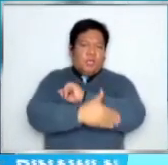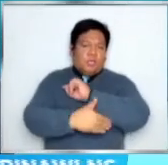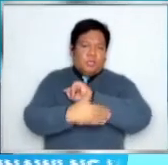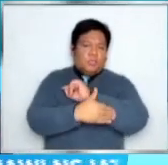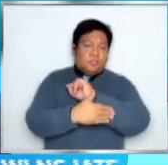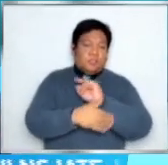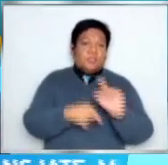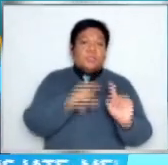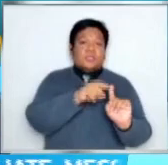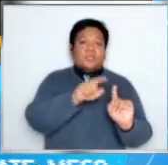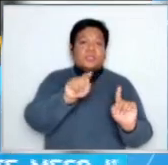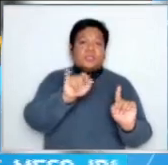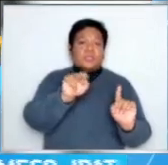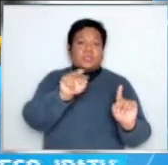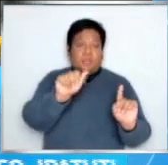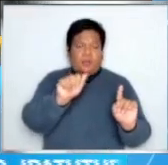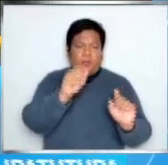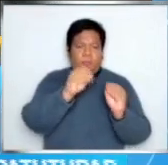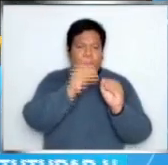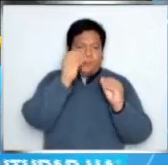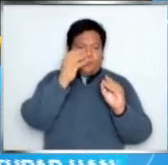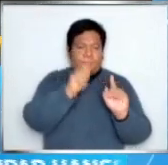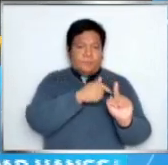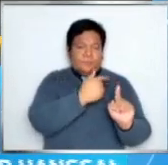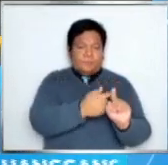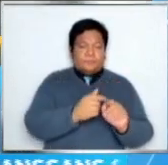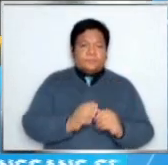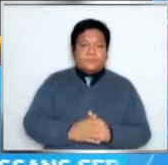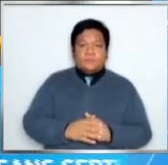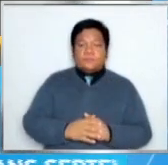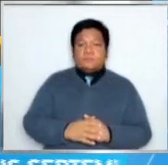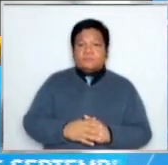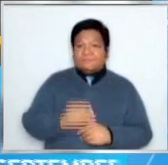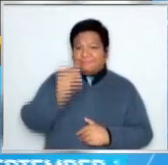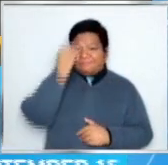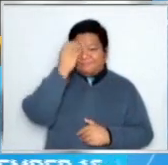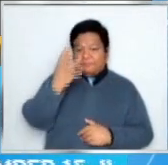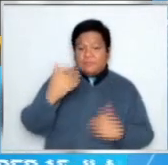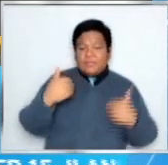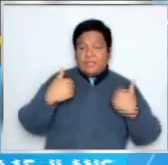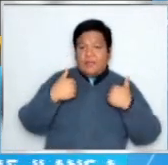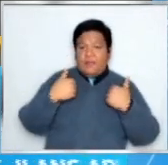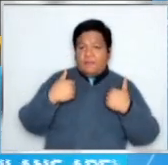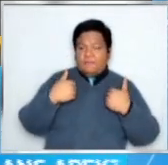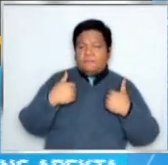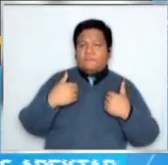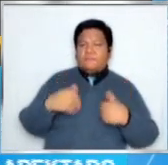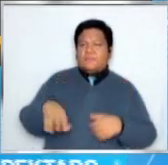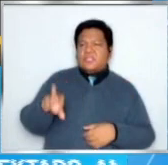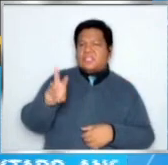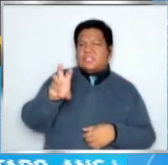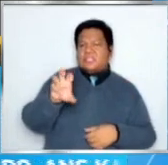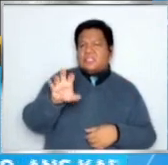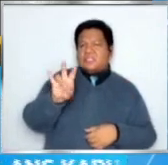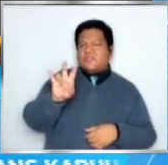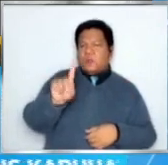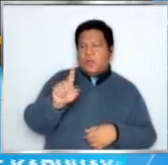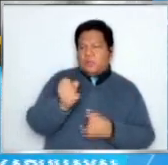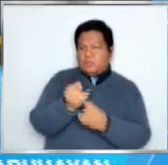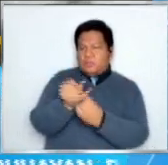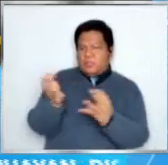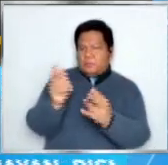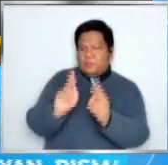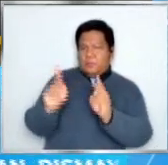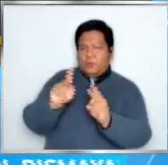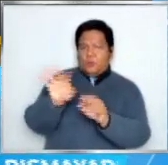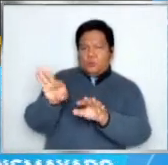ayon sa COMELEC Office for Overseas Voting, may 671 participants nang napili. Ang mga lalahok ay padadala ng email